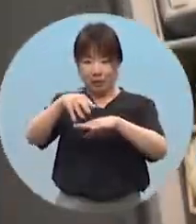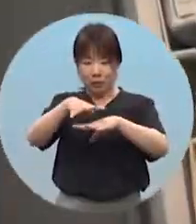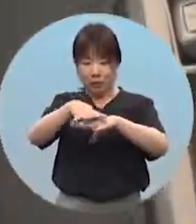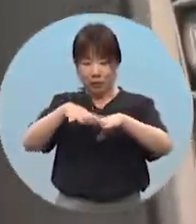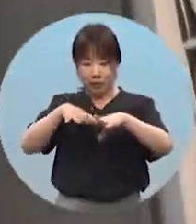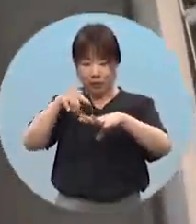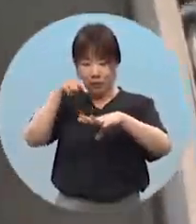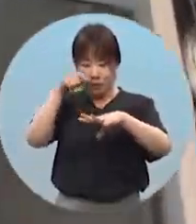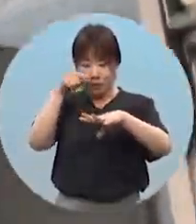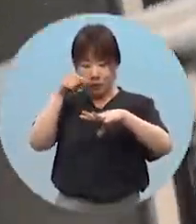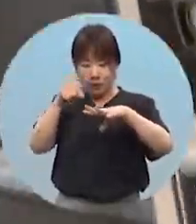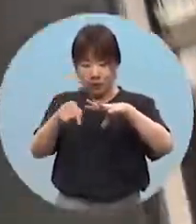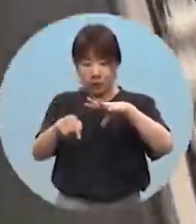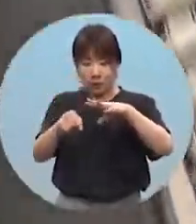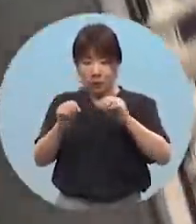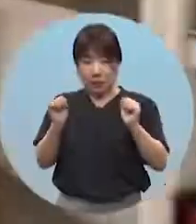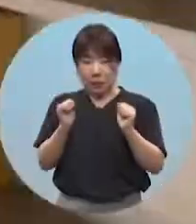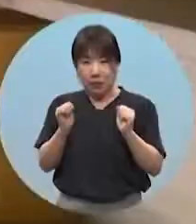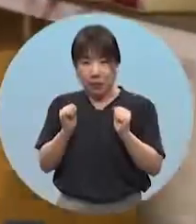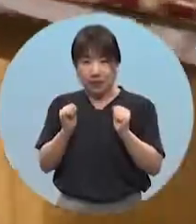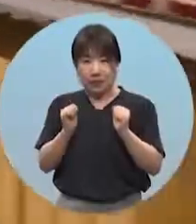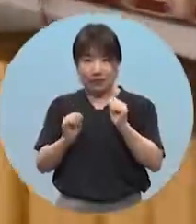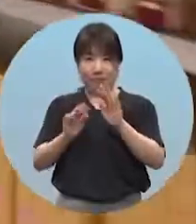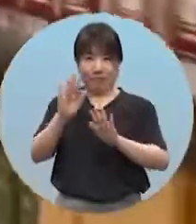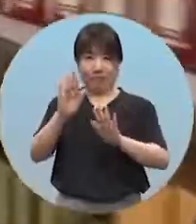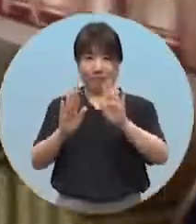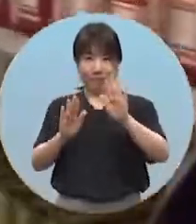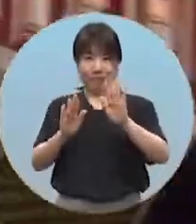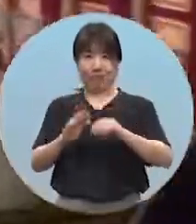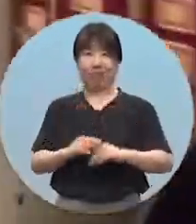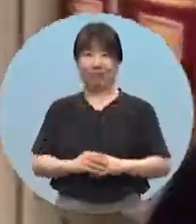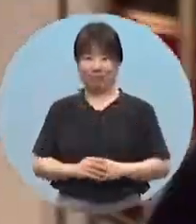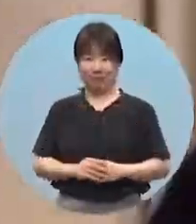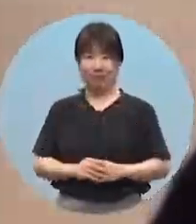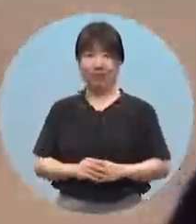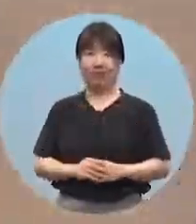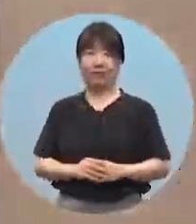見る地面にちょっぴり怖そうにしながらも進んでいました。